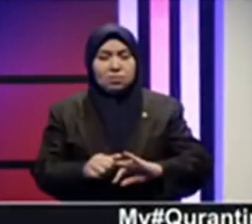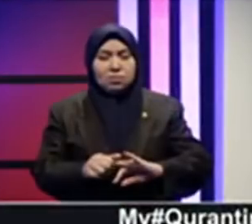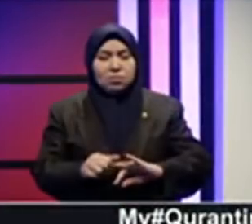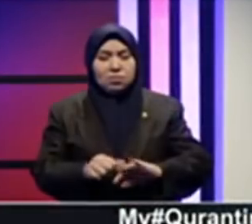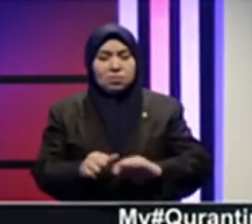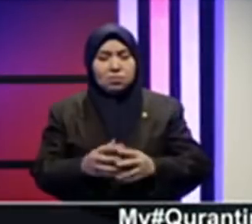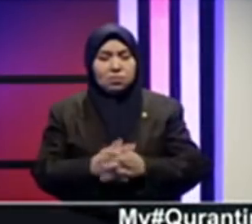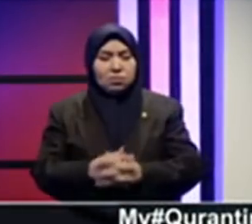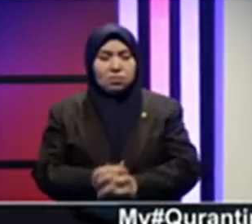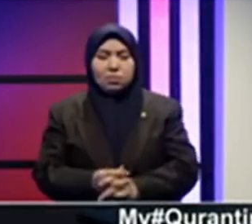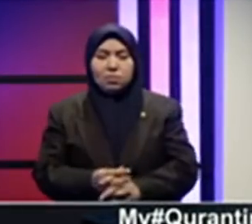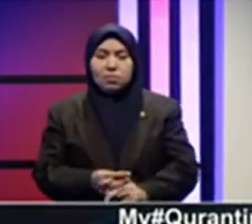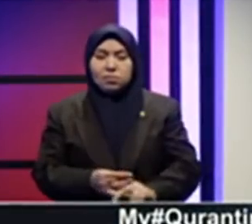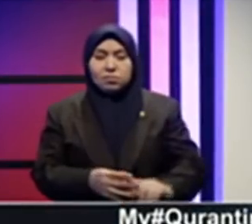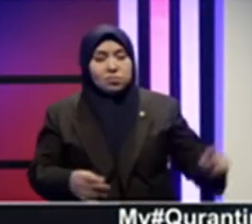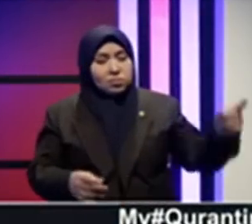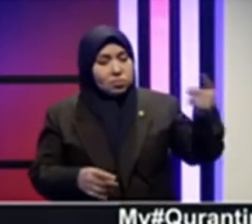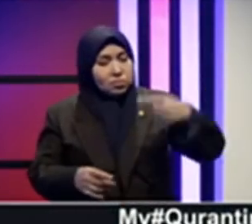Ya